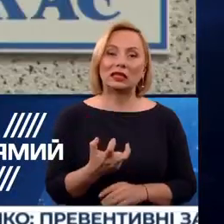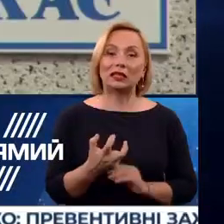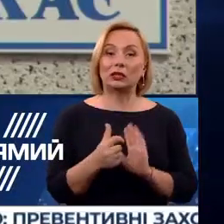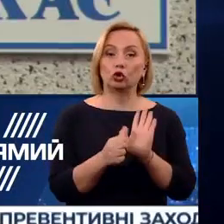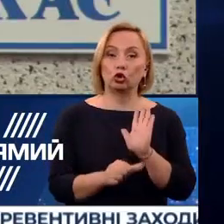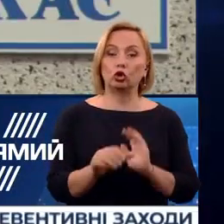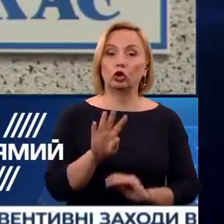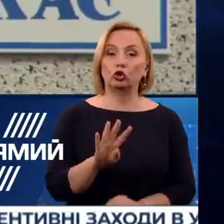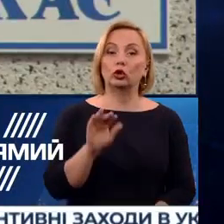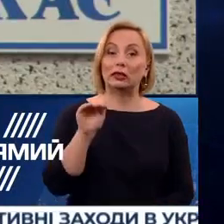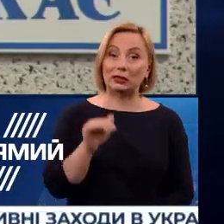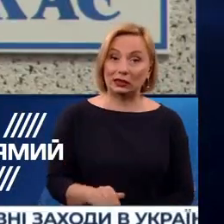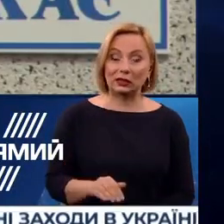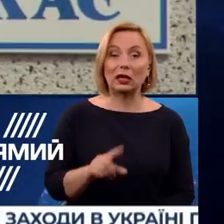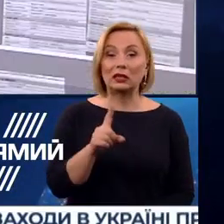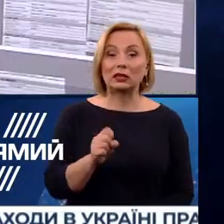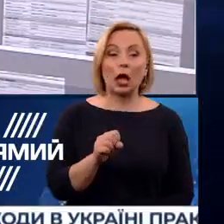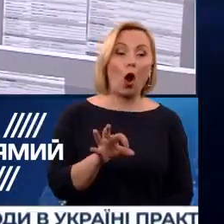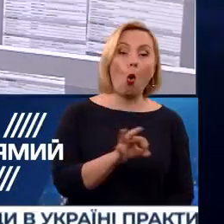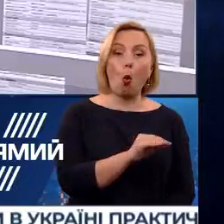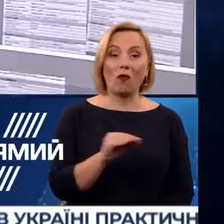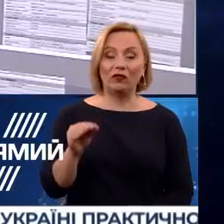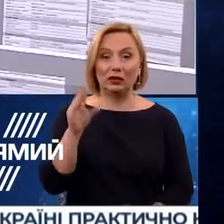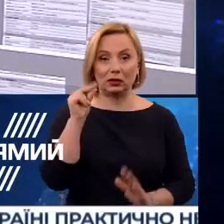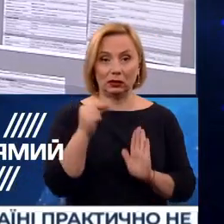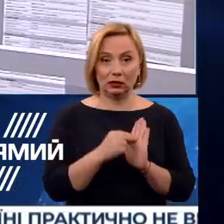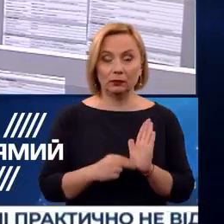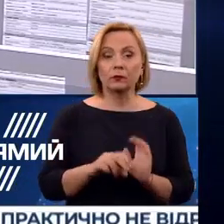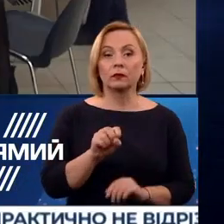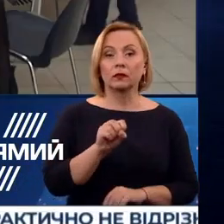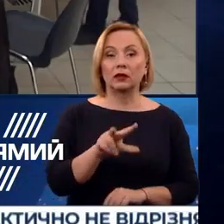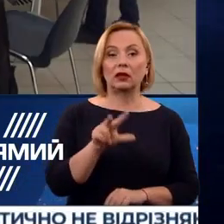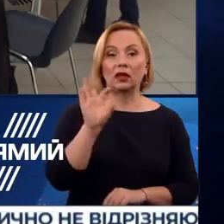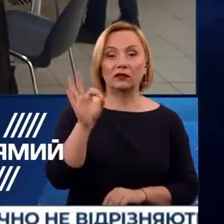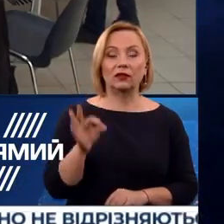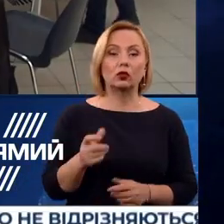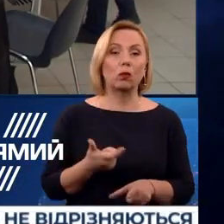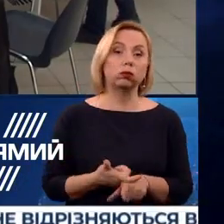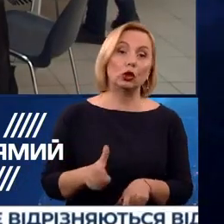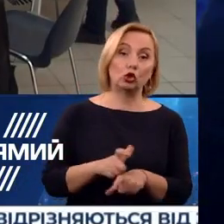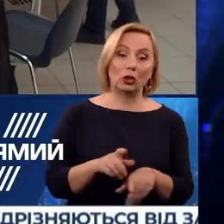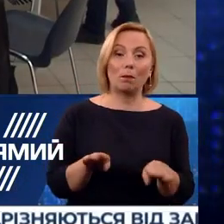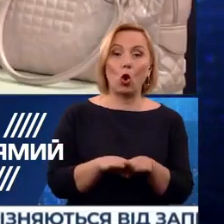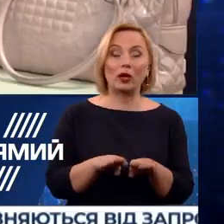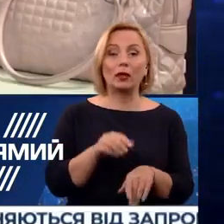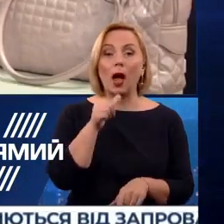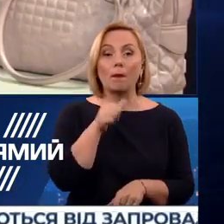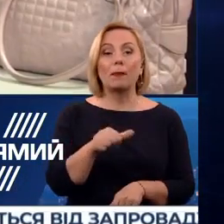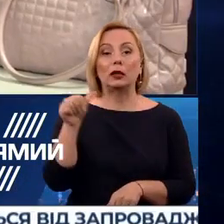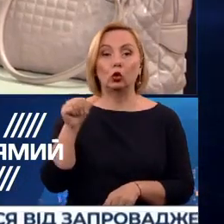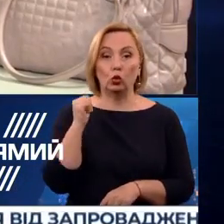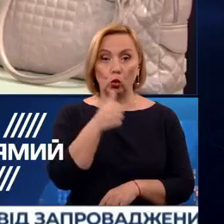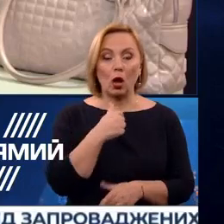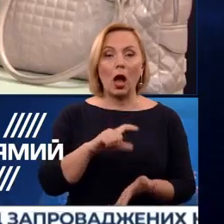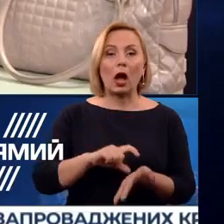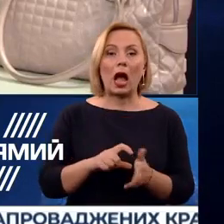364 тисячі, лише за офіційними даними. Це на 13% більше в порівнянні з минулим роком. В Кабінеті міністрів